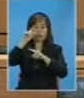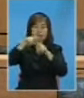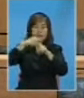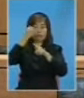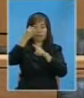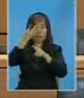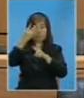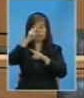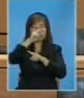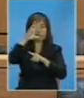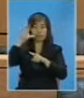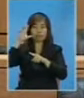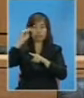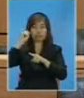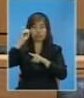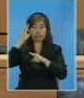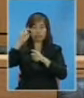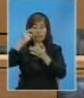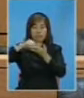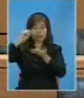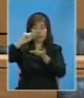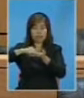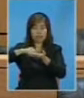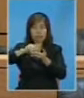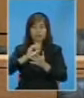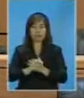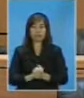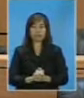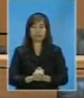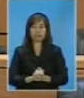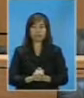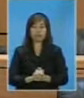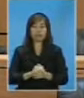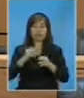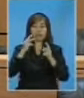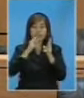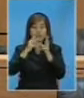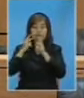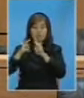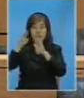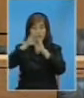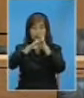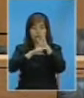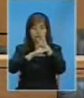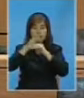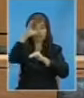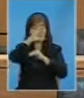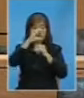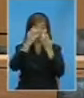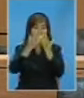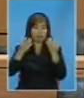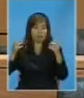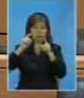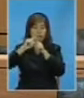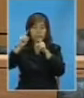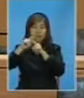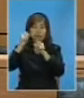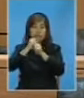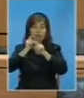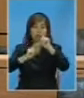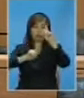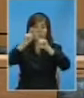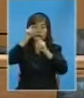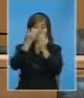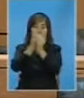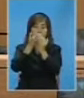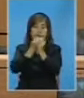คม2547ว่าด้วยหลักเกณฑ์ในการจัดหาวัสดุโดยการประมูลด้วยระบ